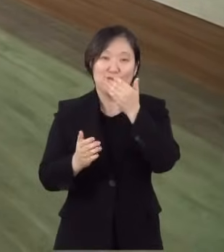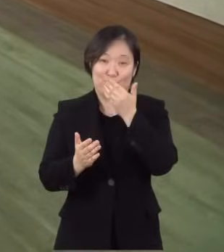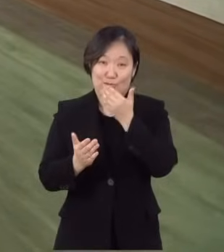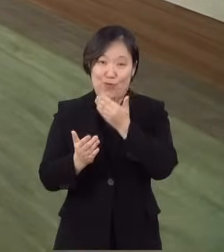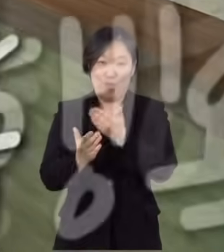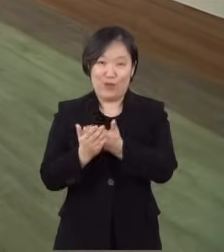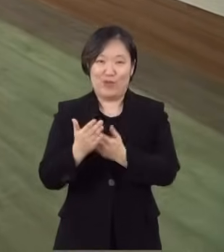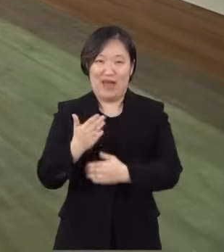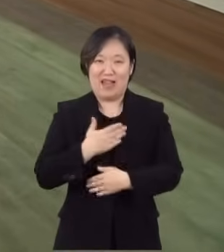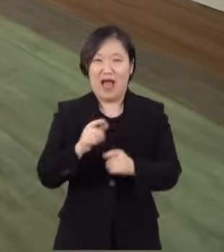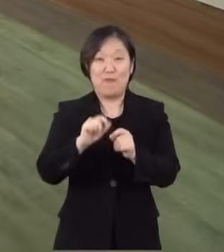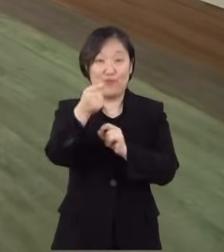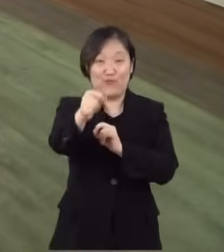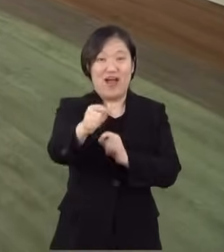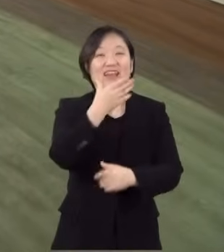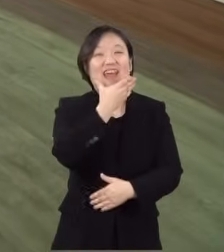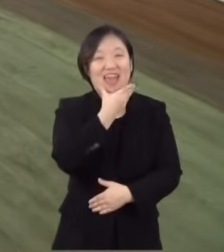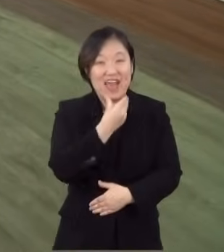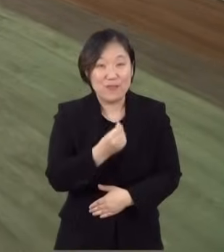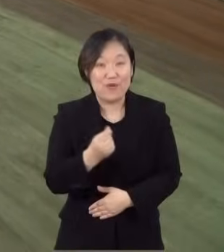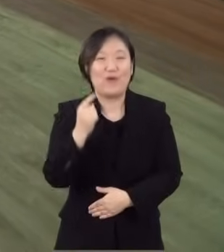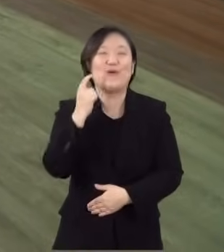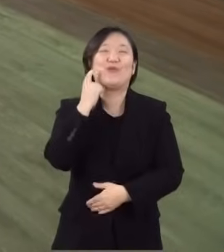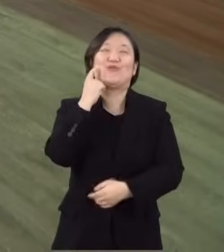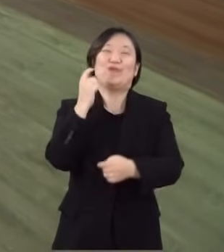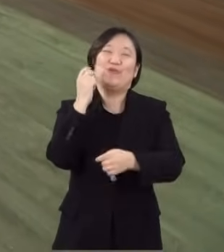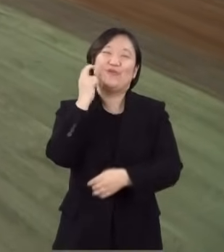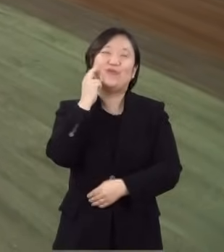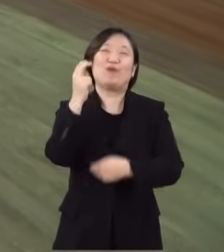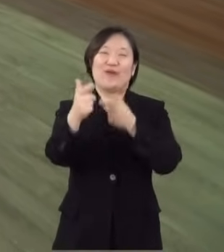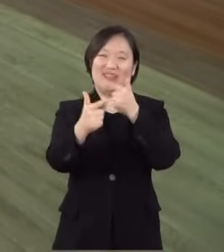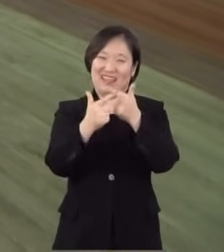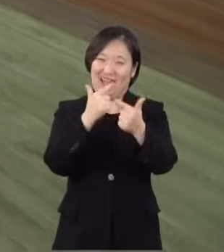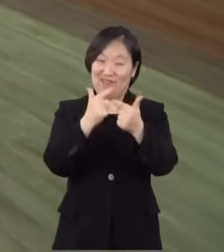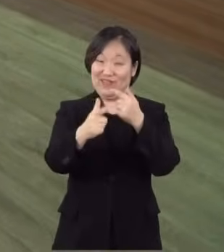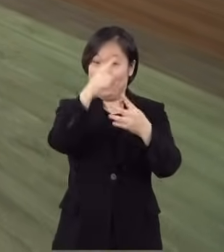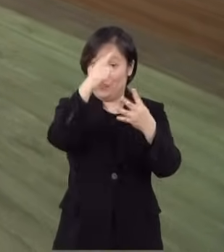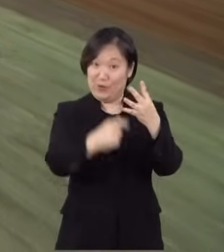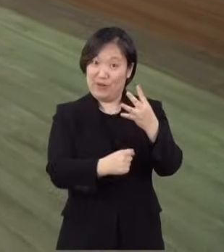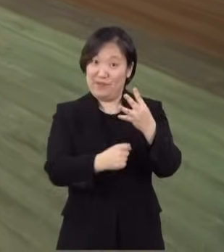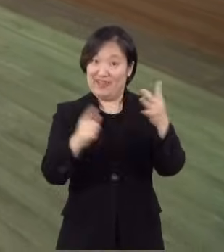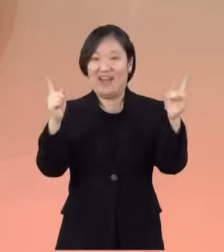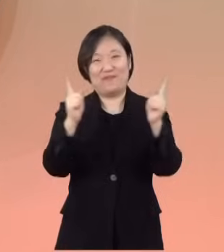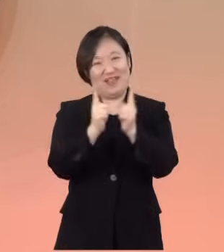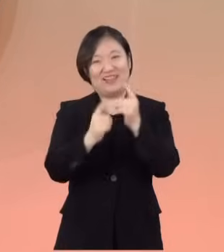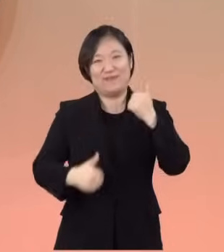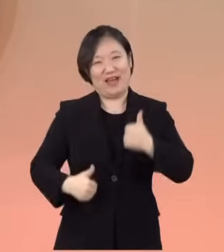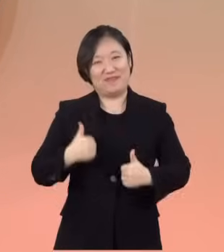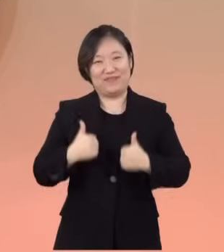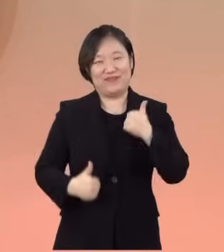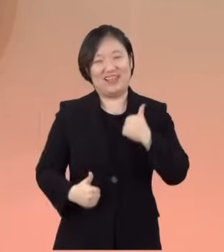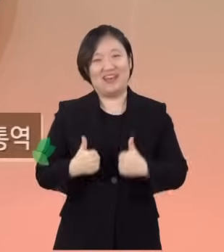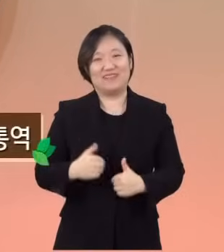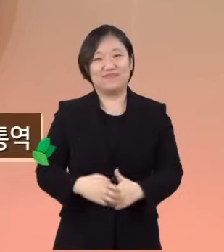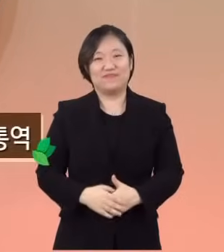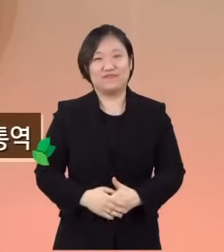안녕하십니까 소중한 나 무아 행보 소나무 시간입니다 만나서